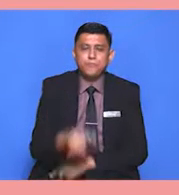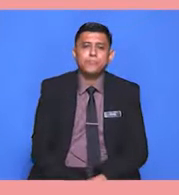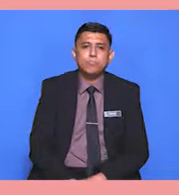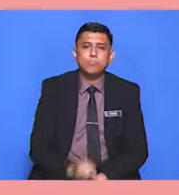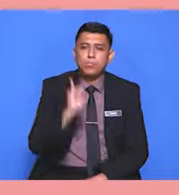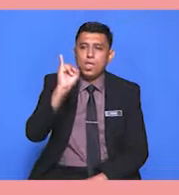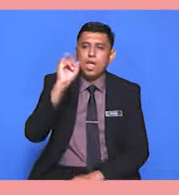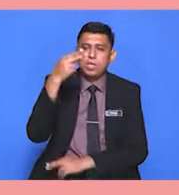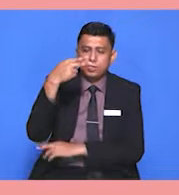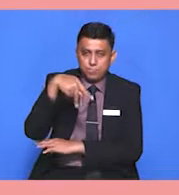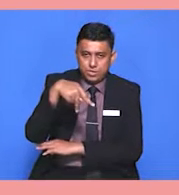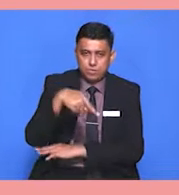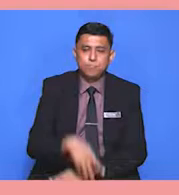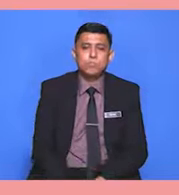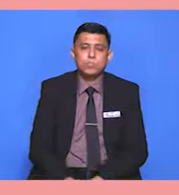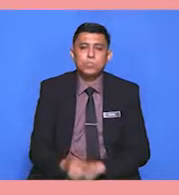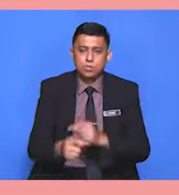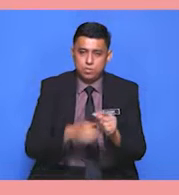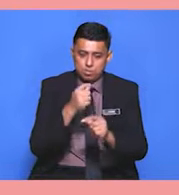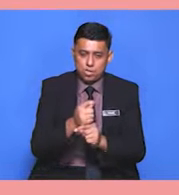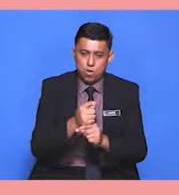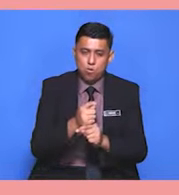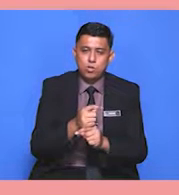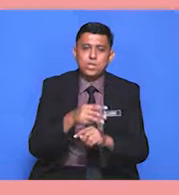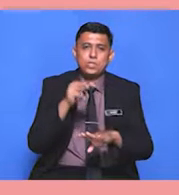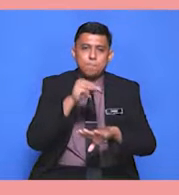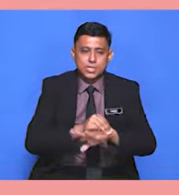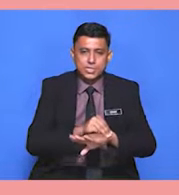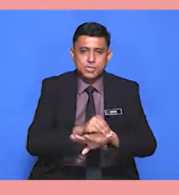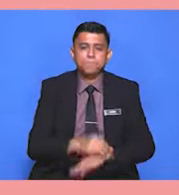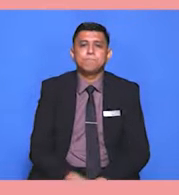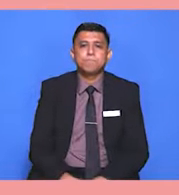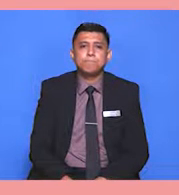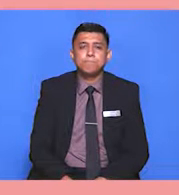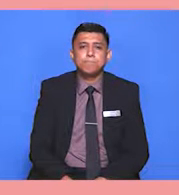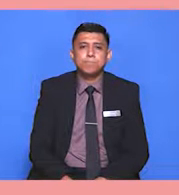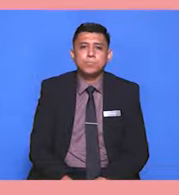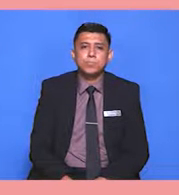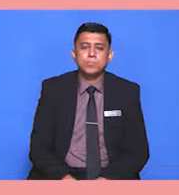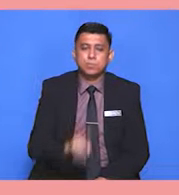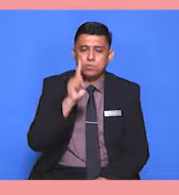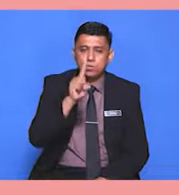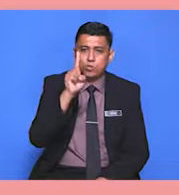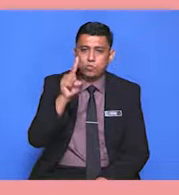indeks harga pengguna tahun semasa 2011 iaitu